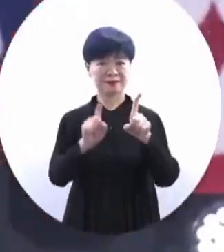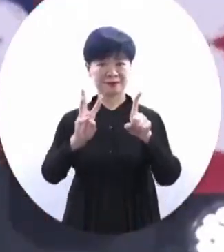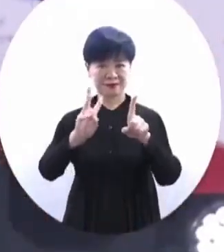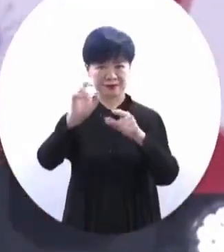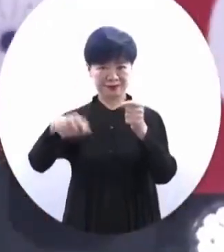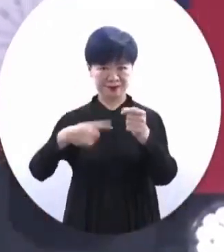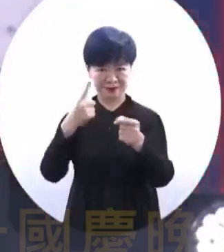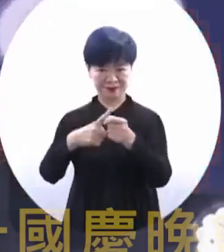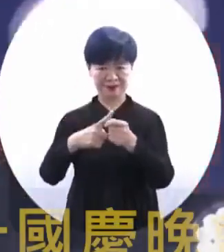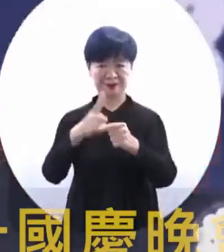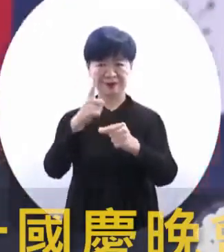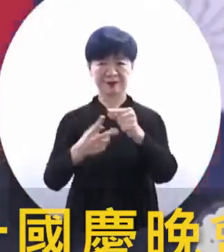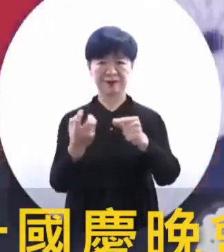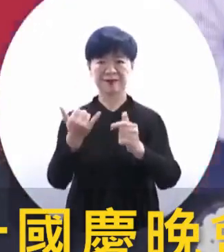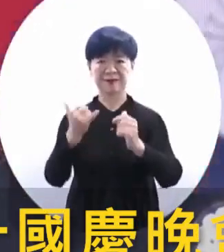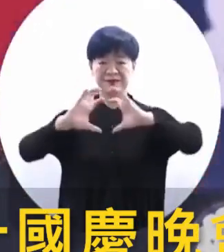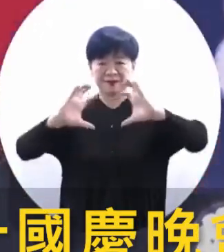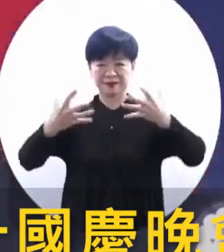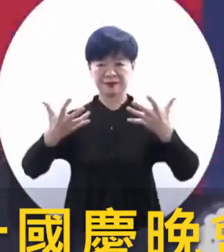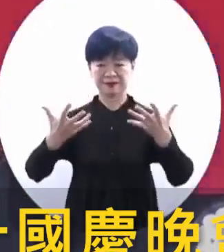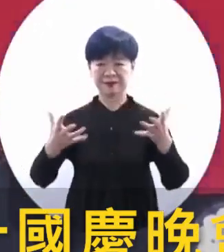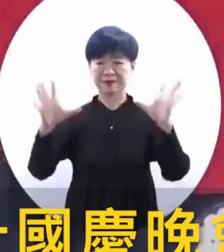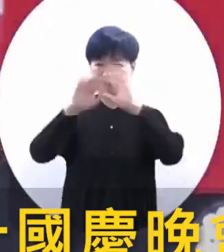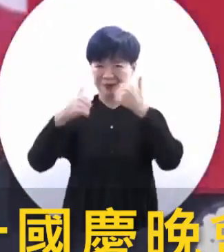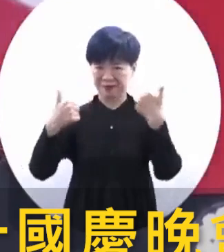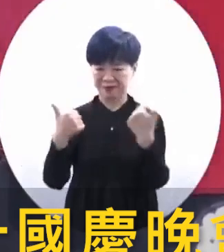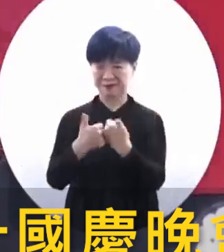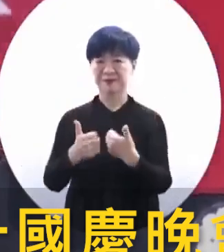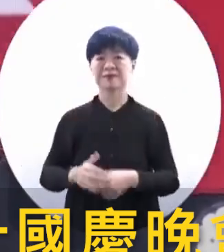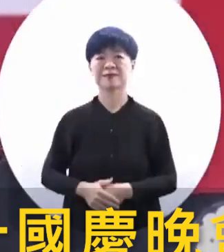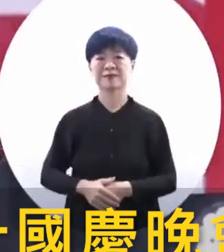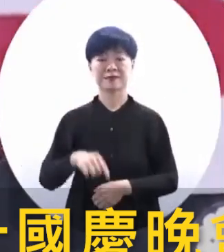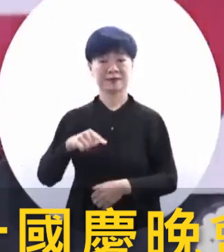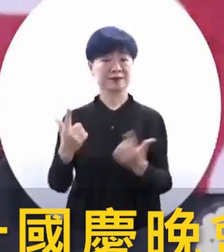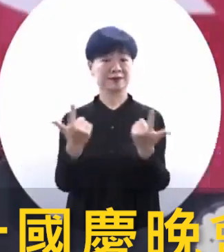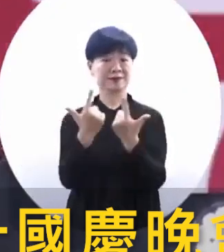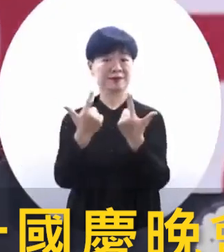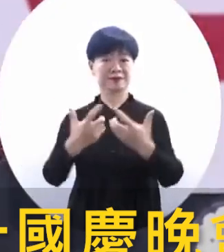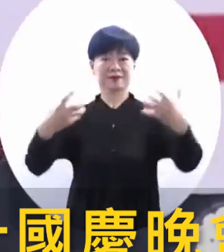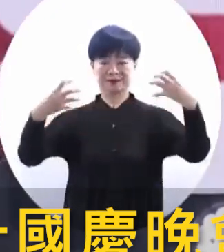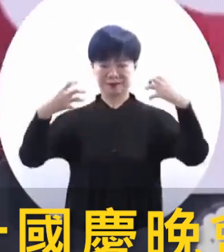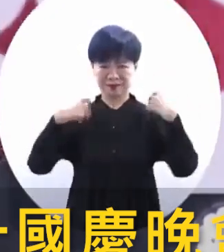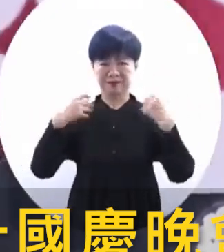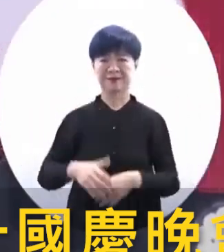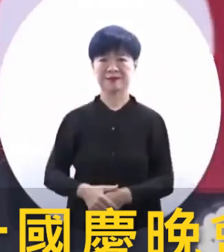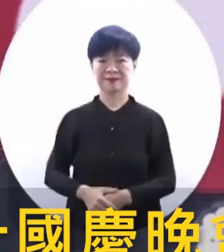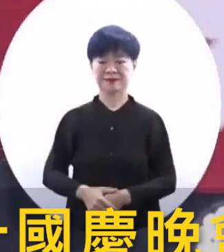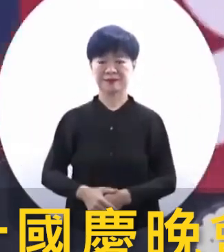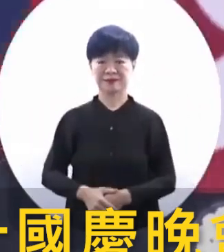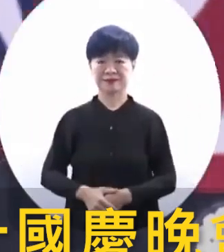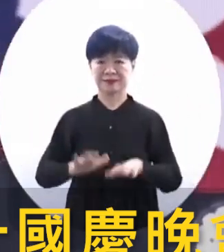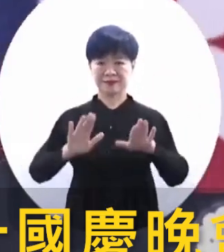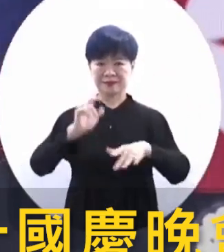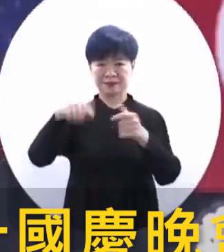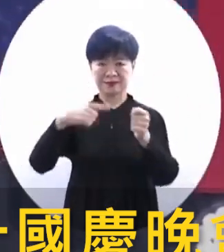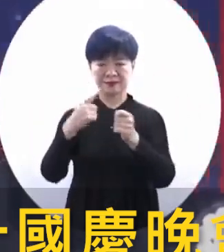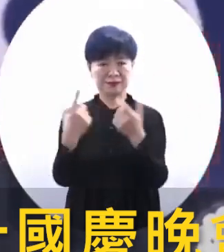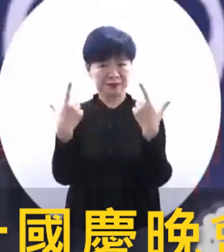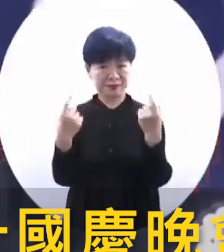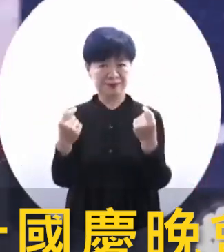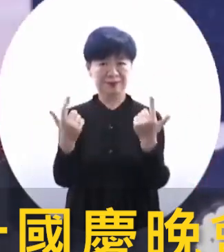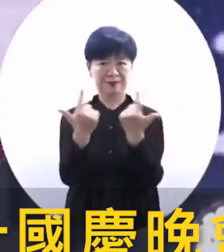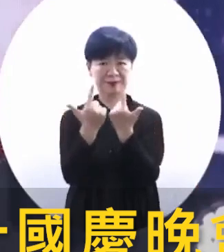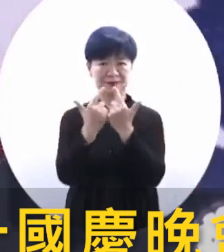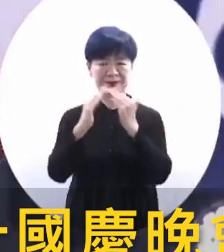113年，中华民国国庆晚会在台北。今年适逢台北市